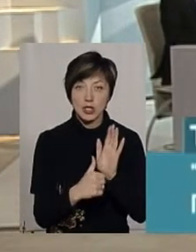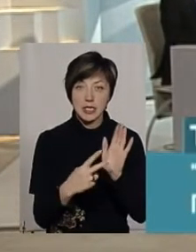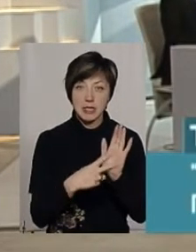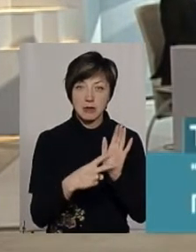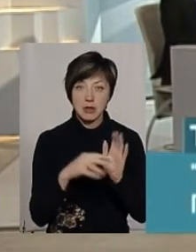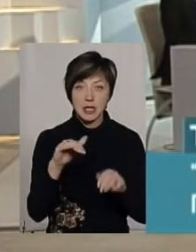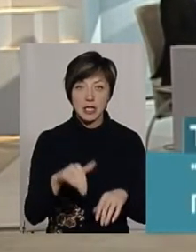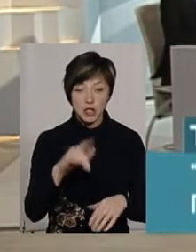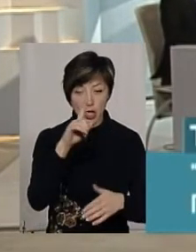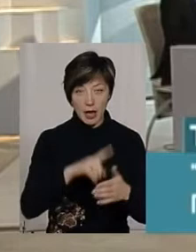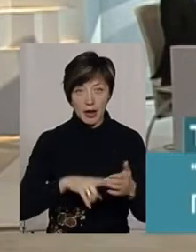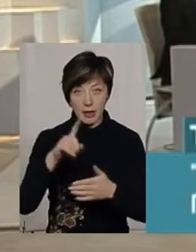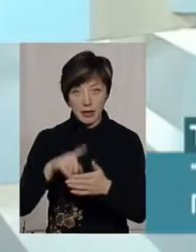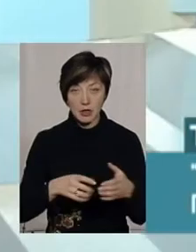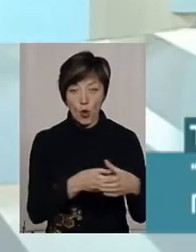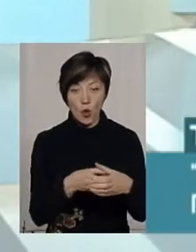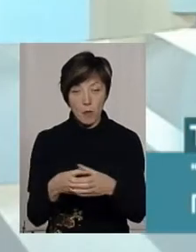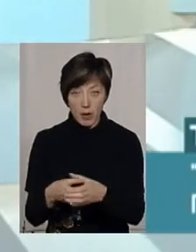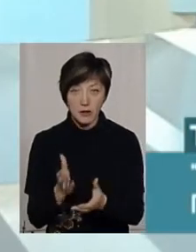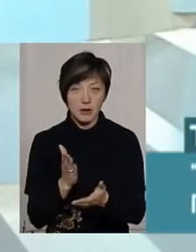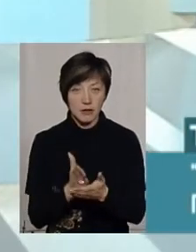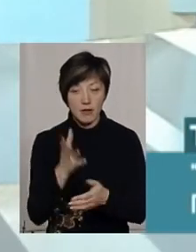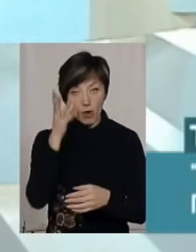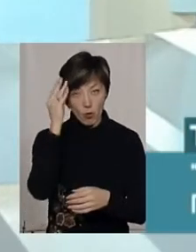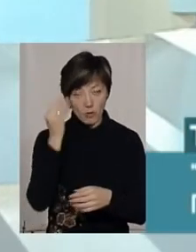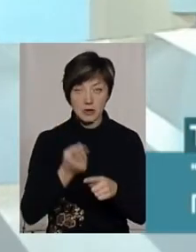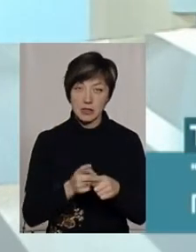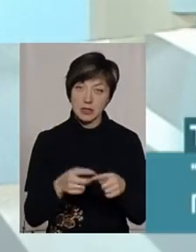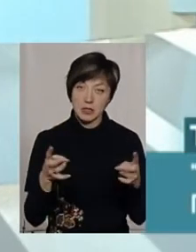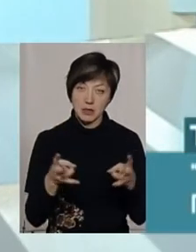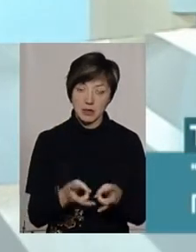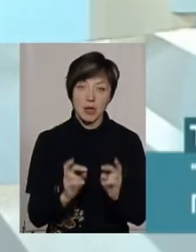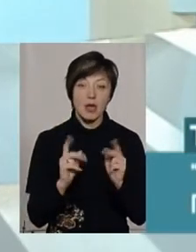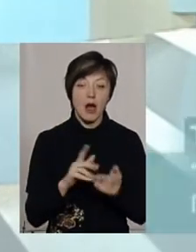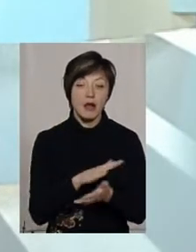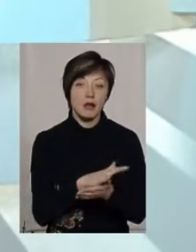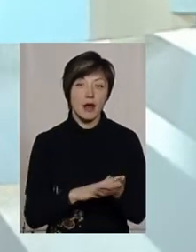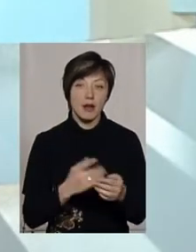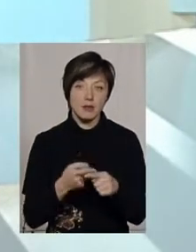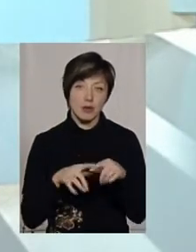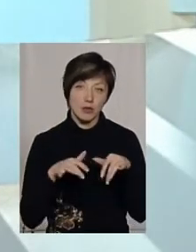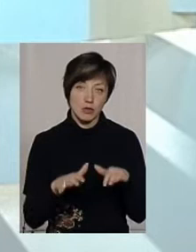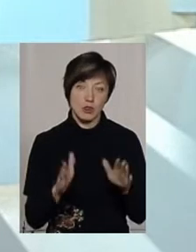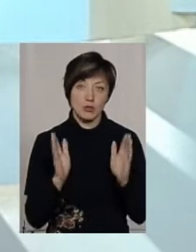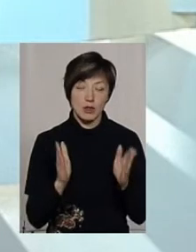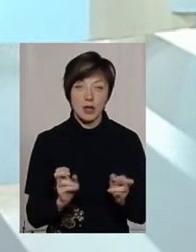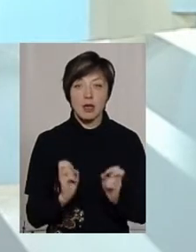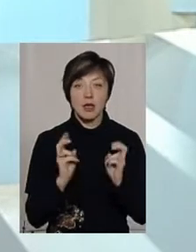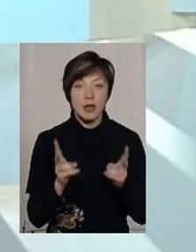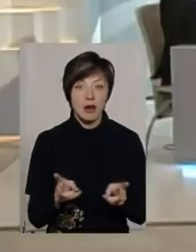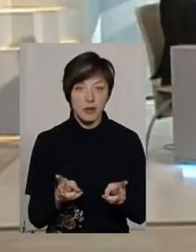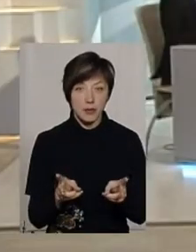тисяч релігійних громад. Ми повинні це враховувати, є вони і в нашій області. Як це потім піде, цей процес,